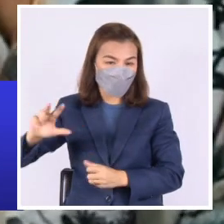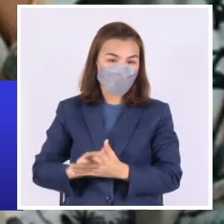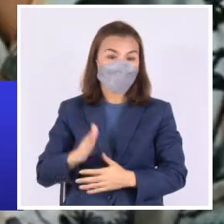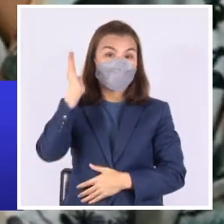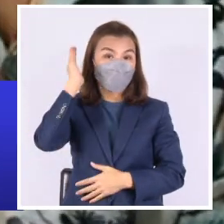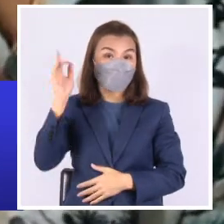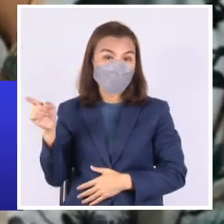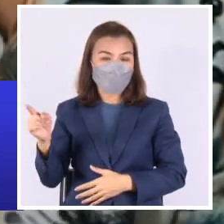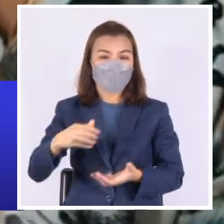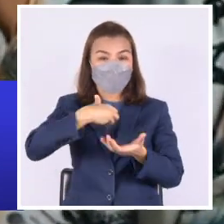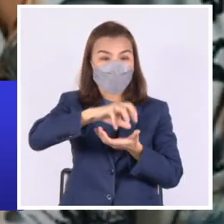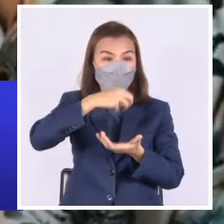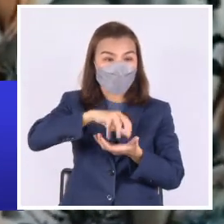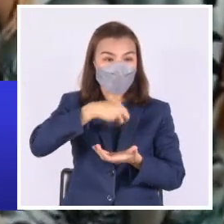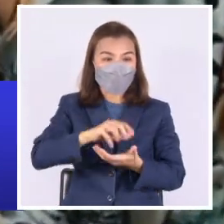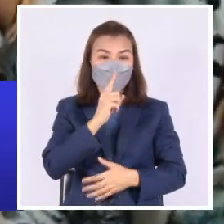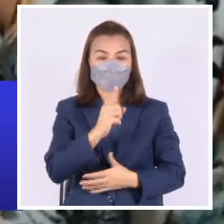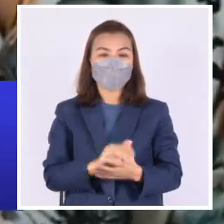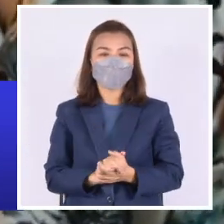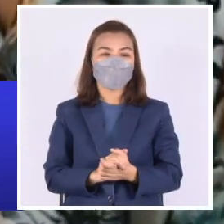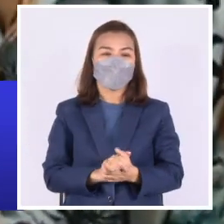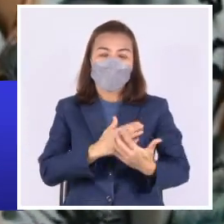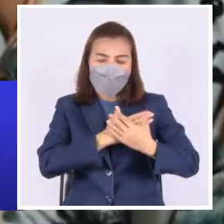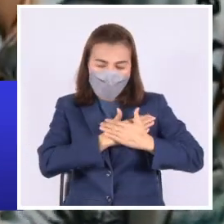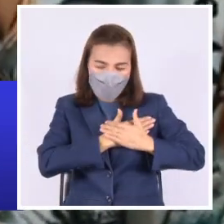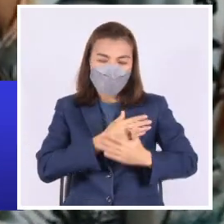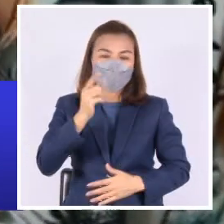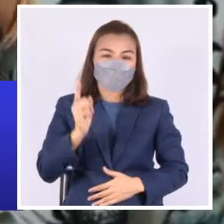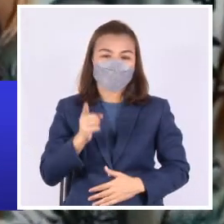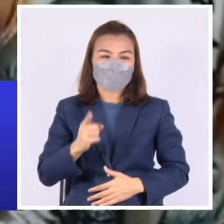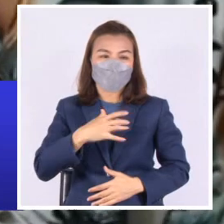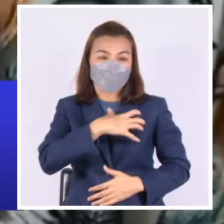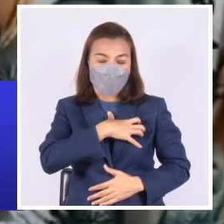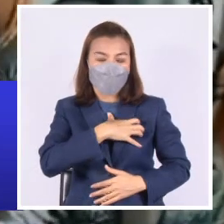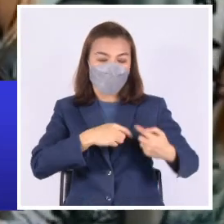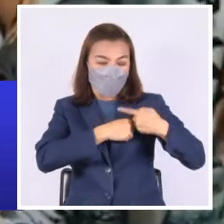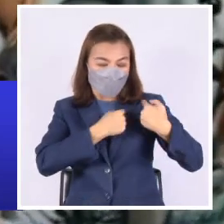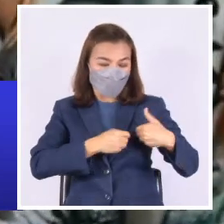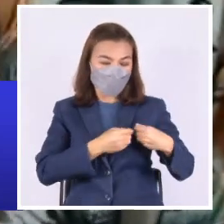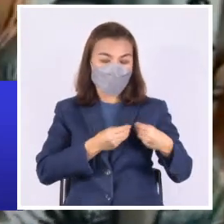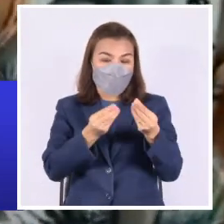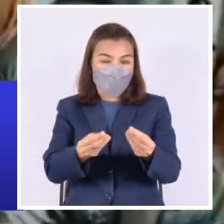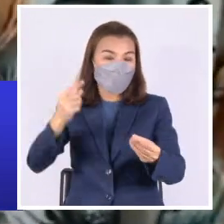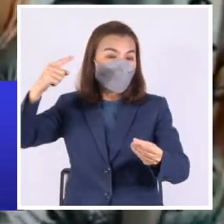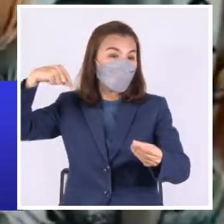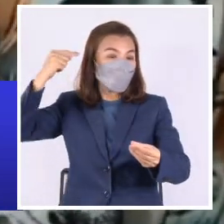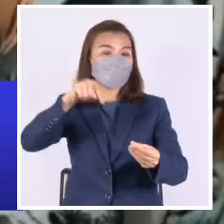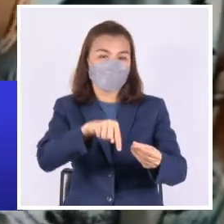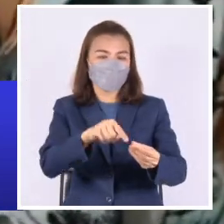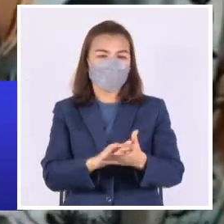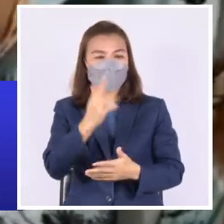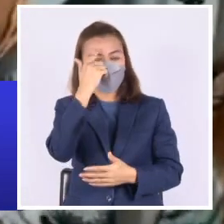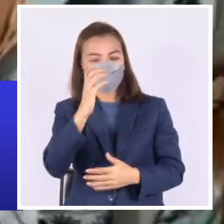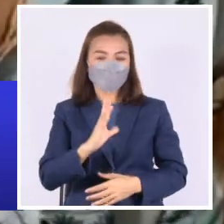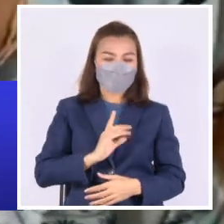าคลิปที่ทำเนี่ยนะคือทำด้วยความรักจริงๆอยากให้กำลังใจผู้เป็นภรรยาไม่อยากให้เขาโดดเดี่ยวก่อนหน้